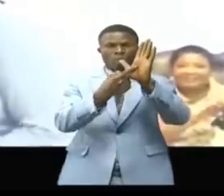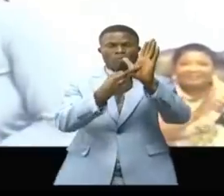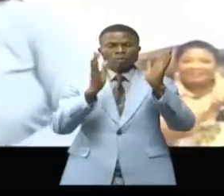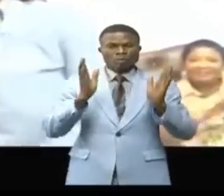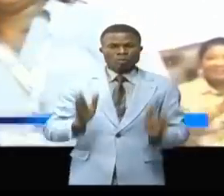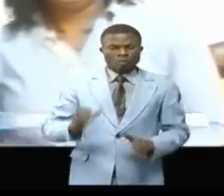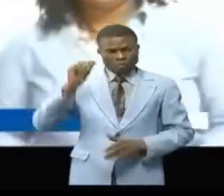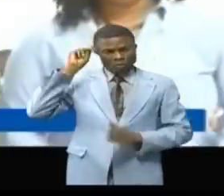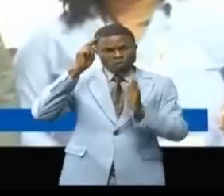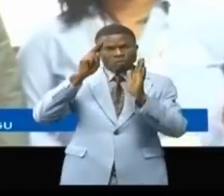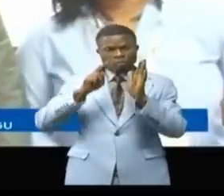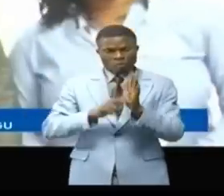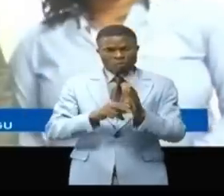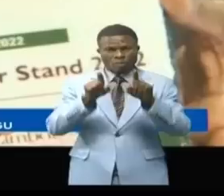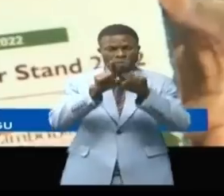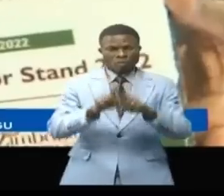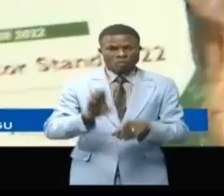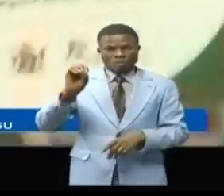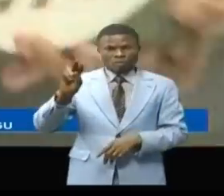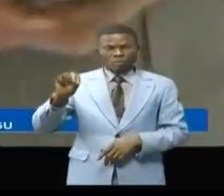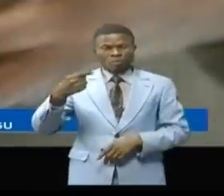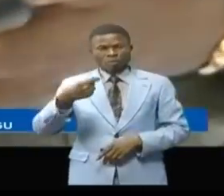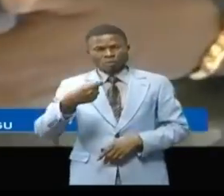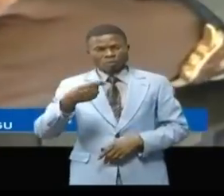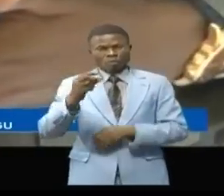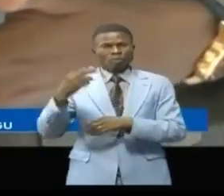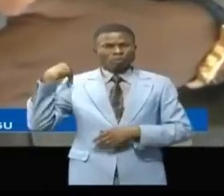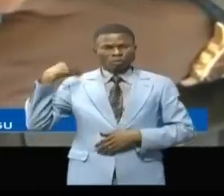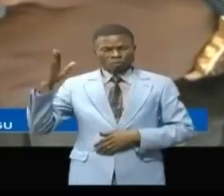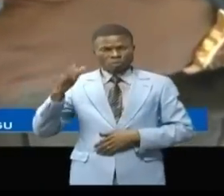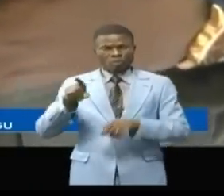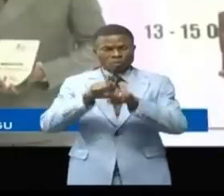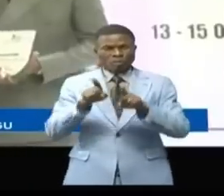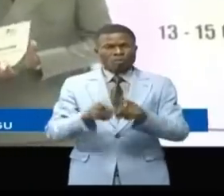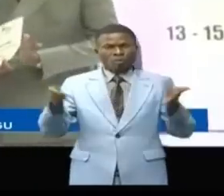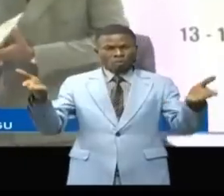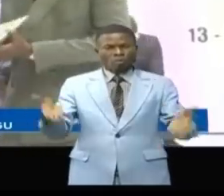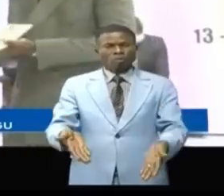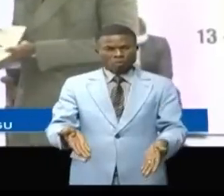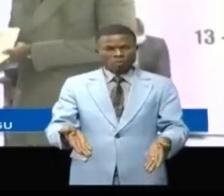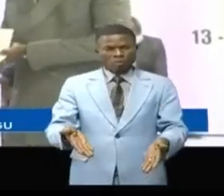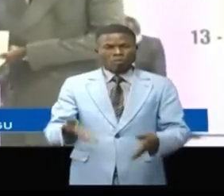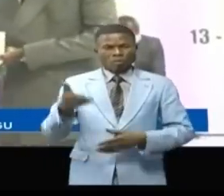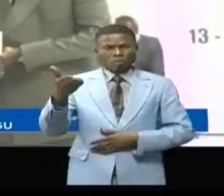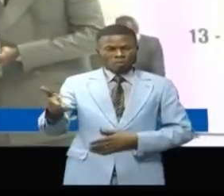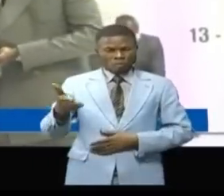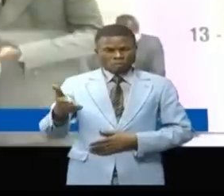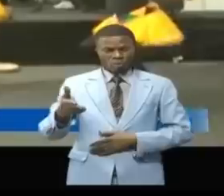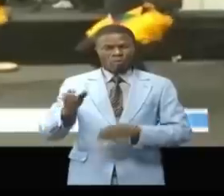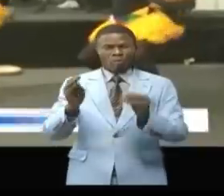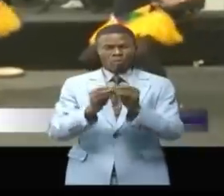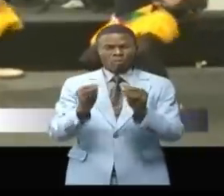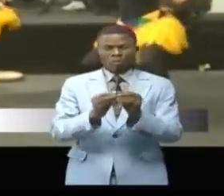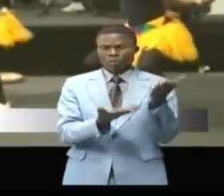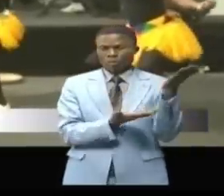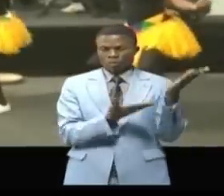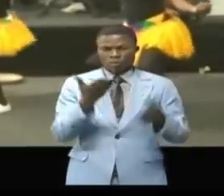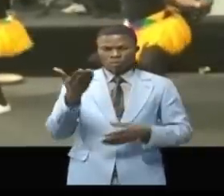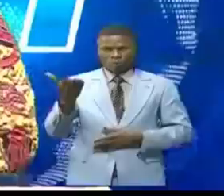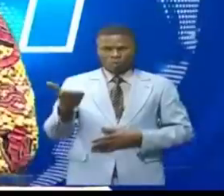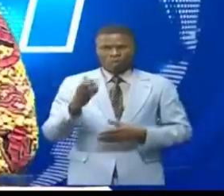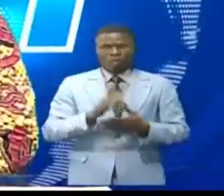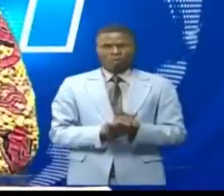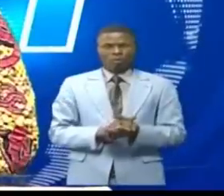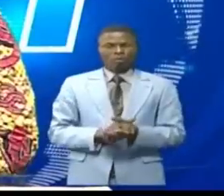de gouvernement et des organismes parapublics avaient notamment répondu présents à ces grands rendez-vous.